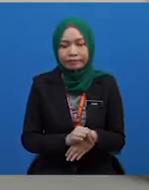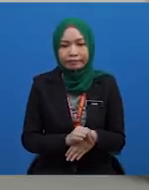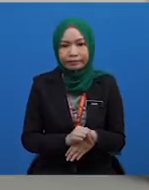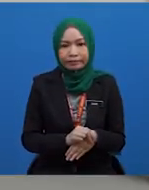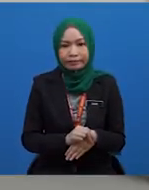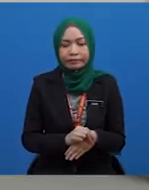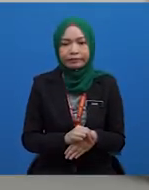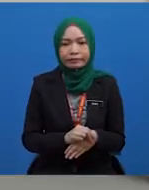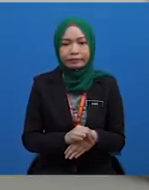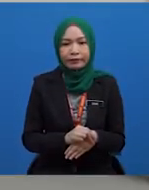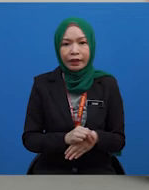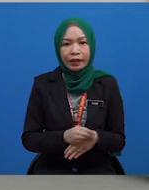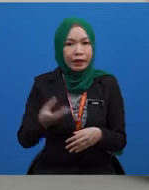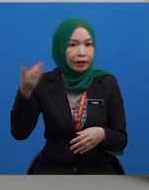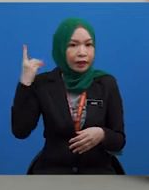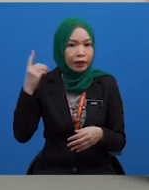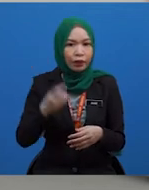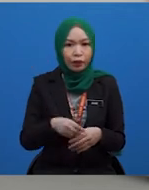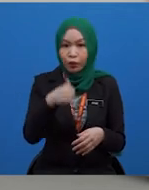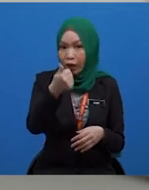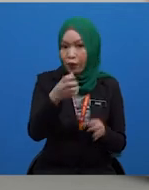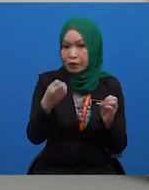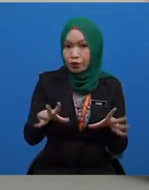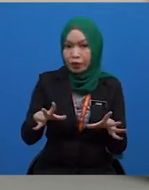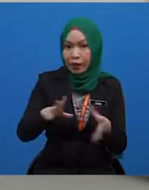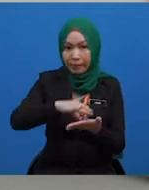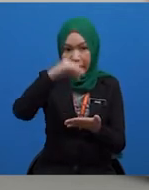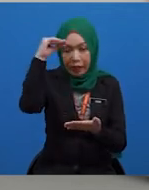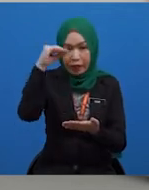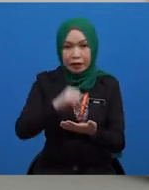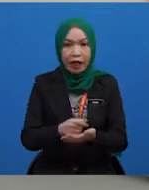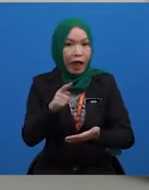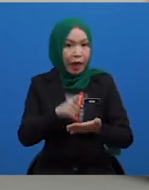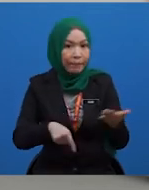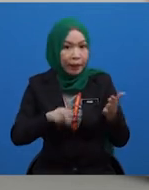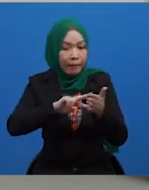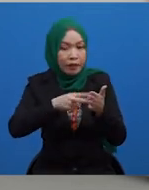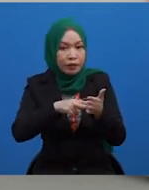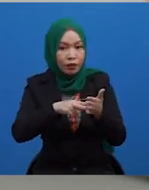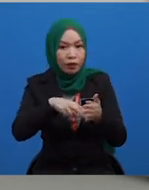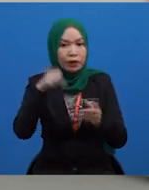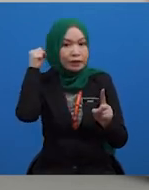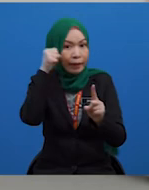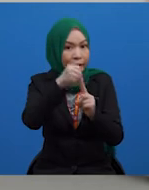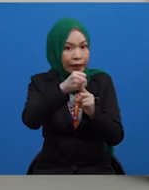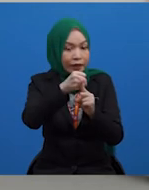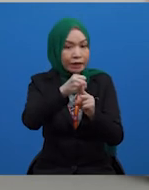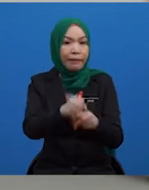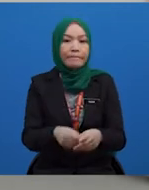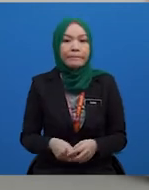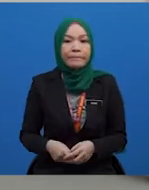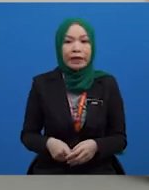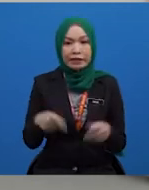yang dimaksudkan dengan segmentasi pasaran. Tetapi, anda janganlah pula terkeliru dengan maksud